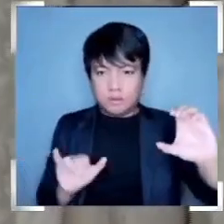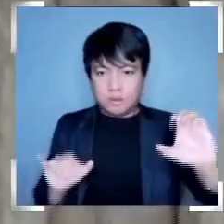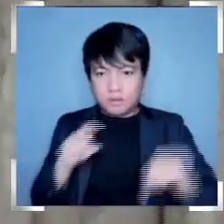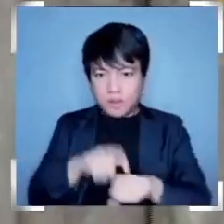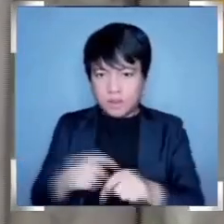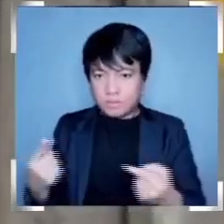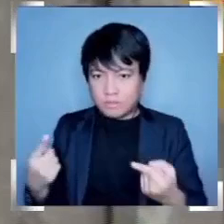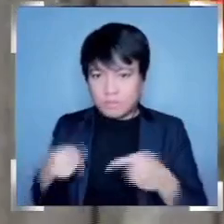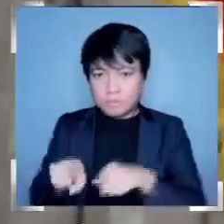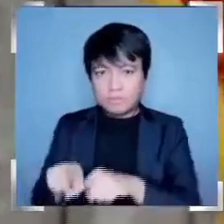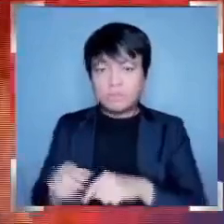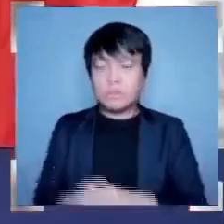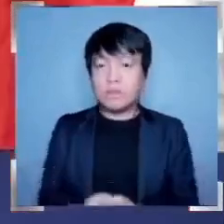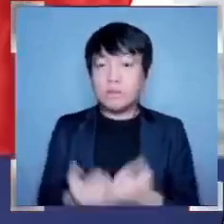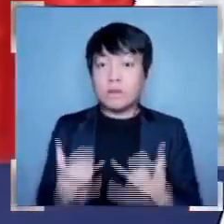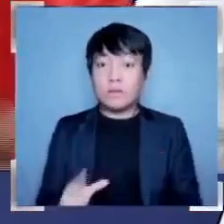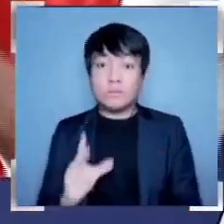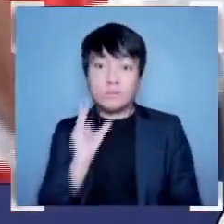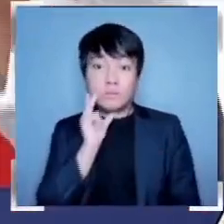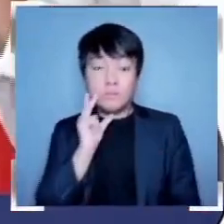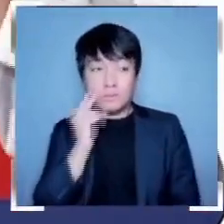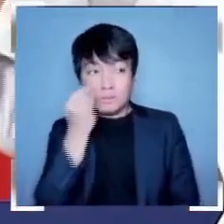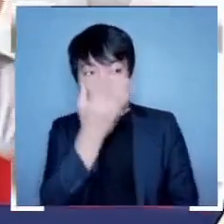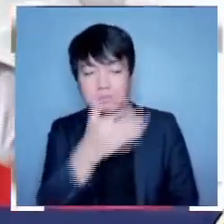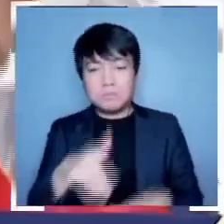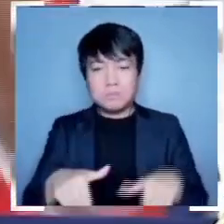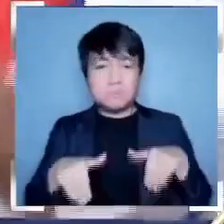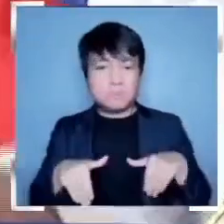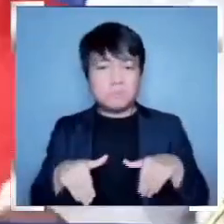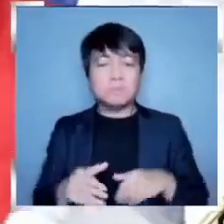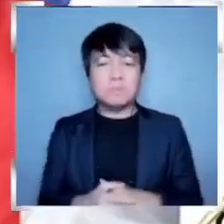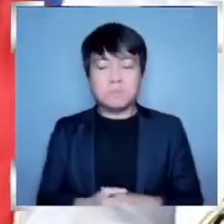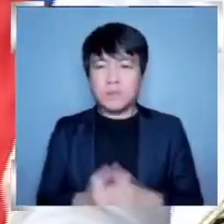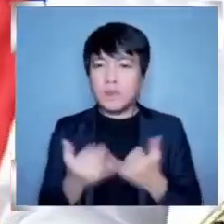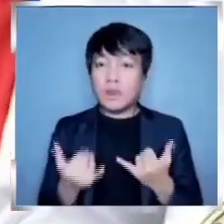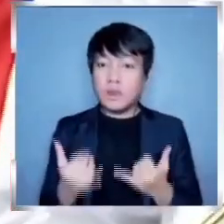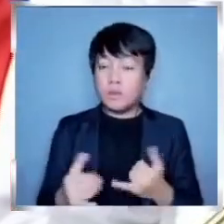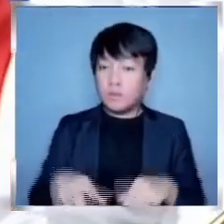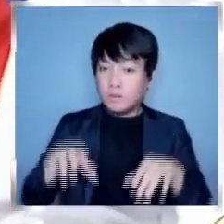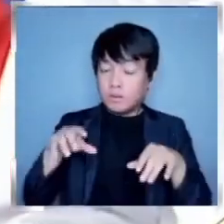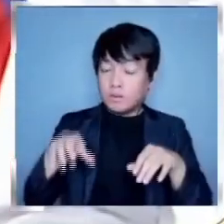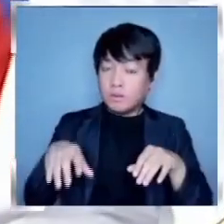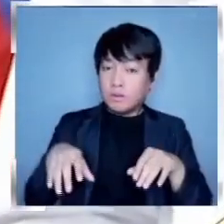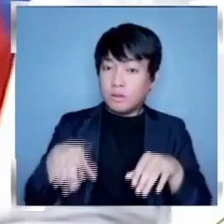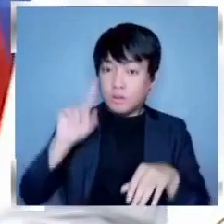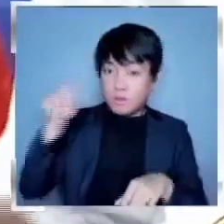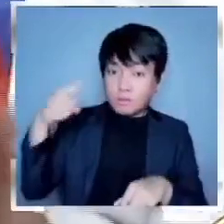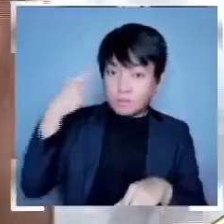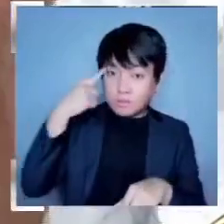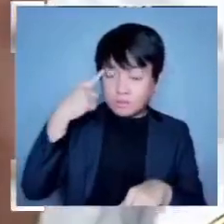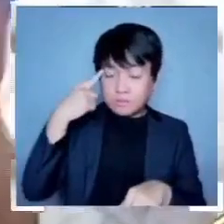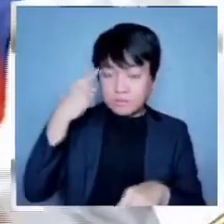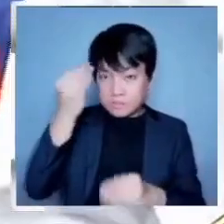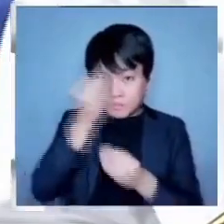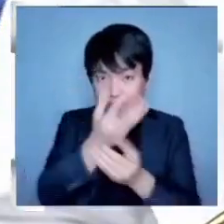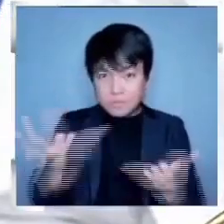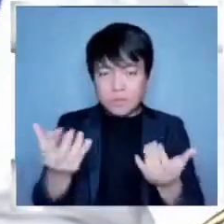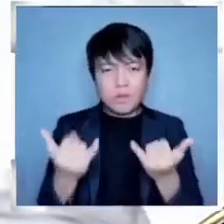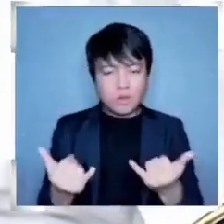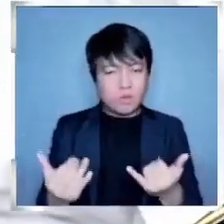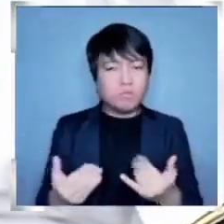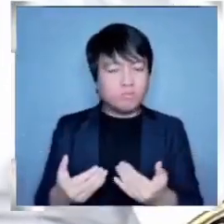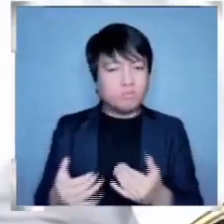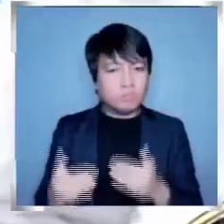bagong tugon si Duterte kaugnay niyan, pero ang posisyon ngayon ng gobyerno ay ang pagpapatuloy lang ng posisyon ng